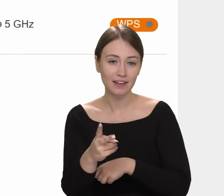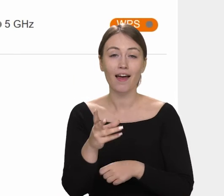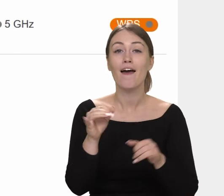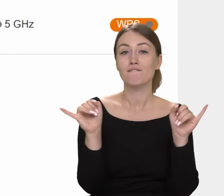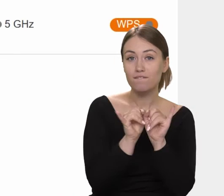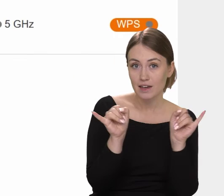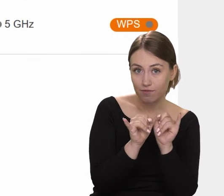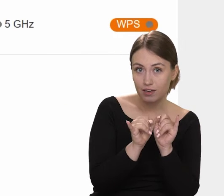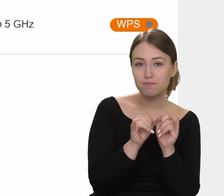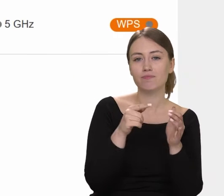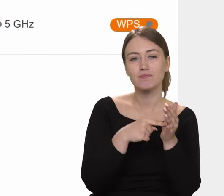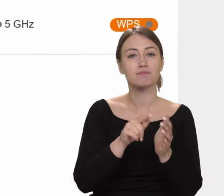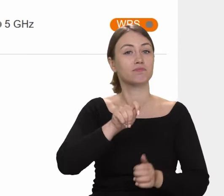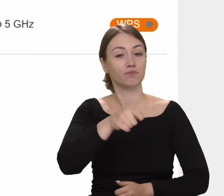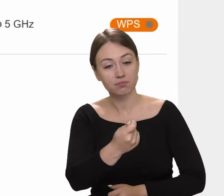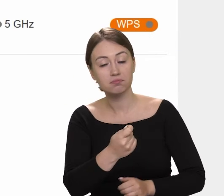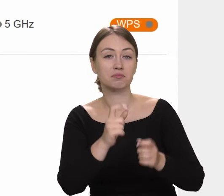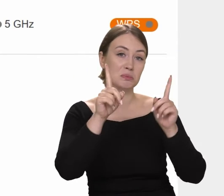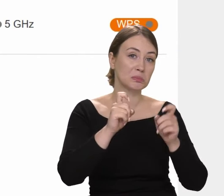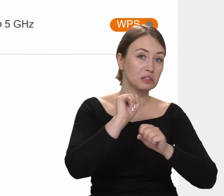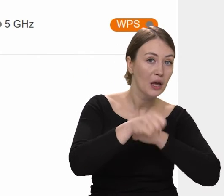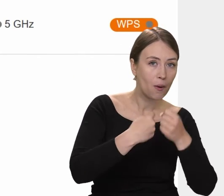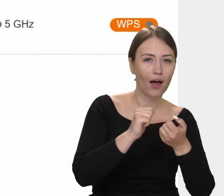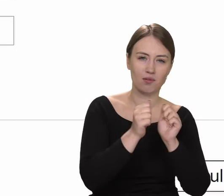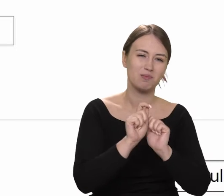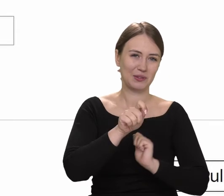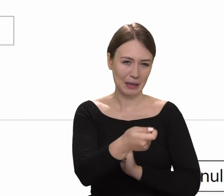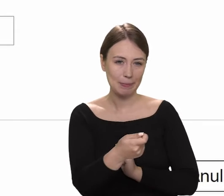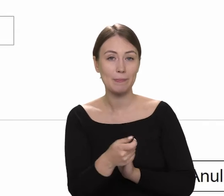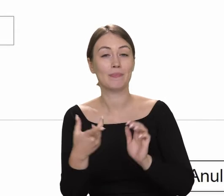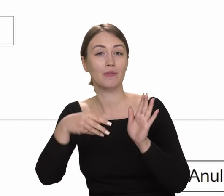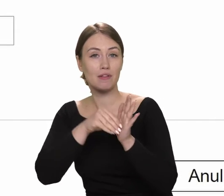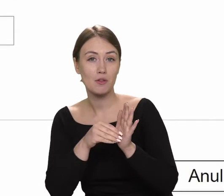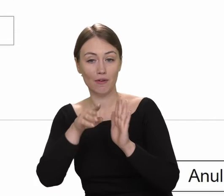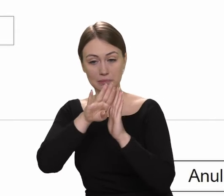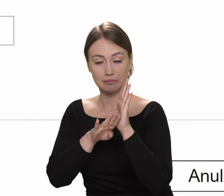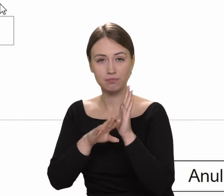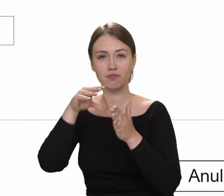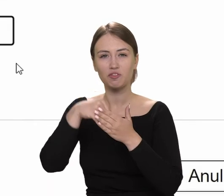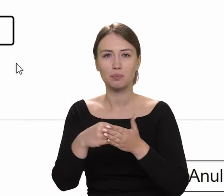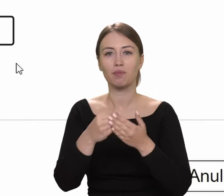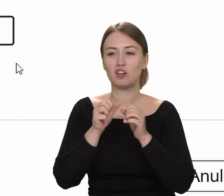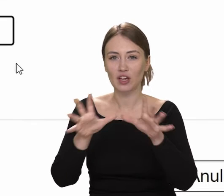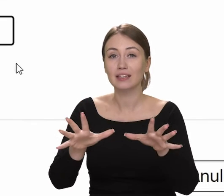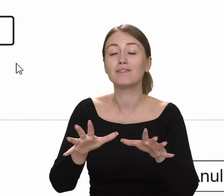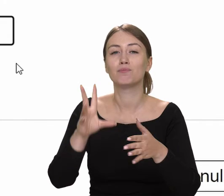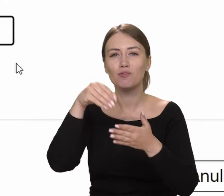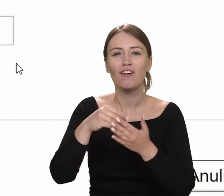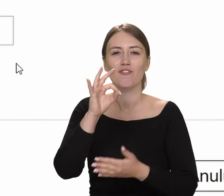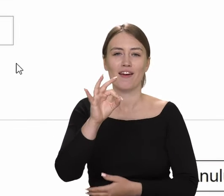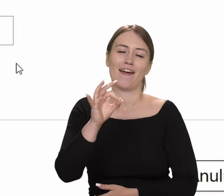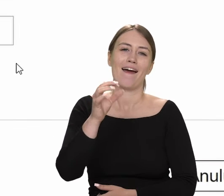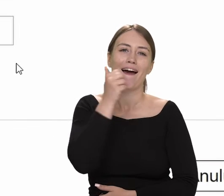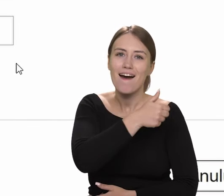Wi-Fi i włącz lub wyłącz wybraną sieć. Dodatkowo po wejściu w menu danej sieci możesz ustawić jej nazwę i